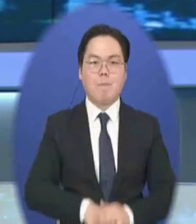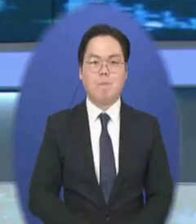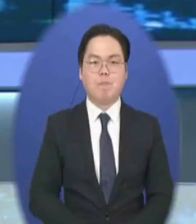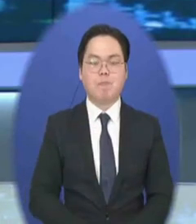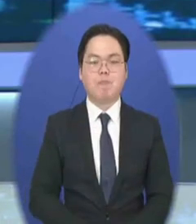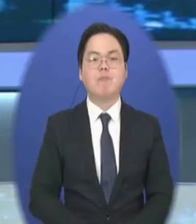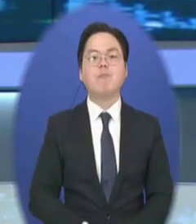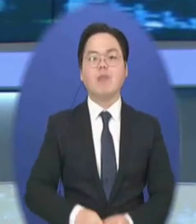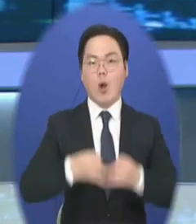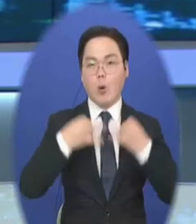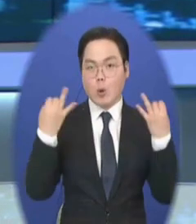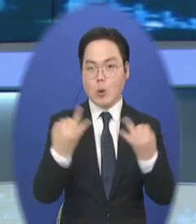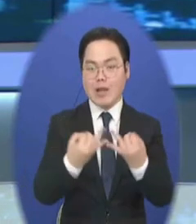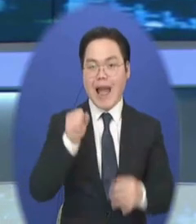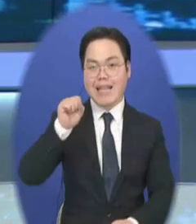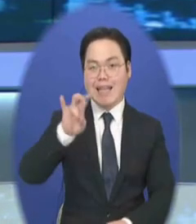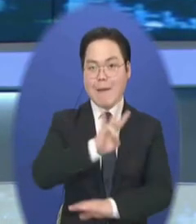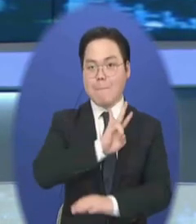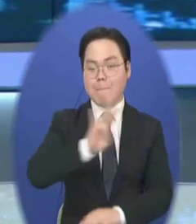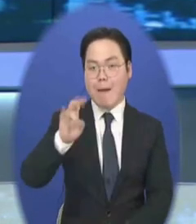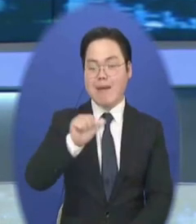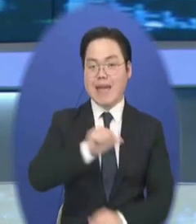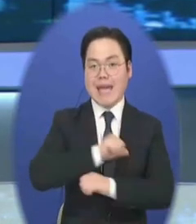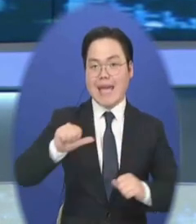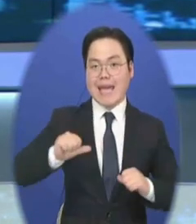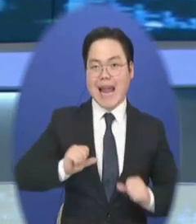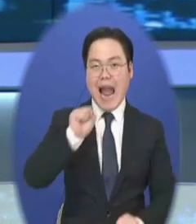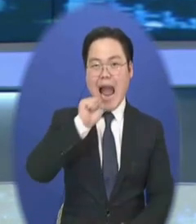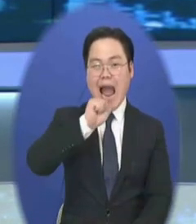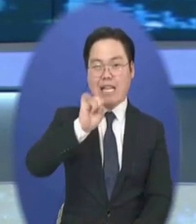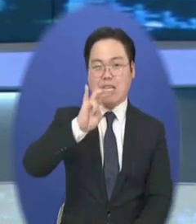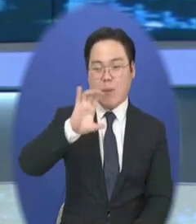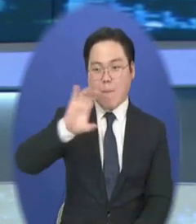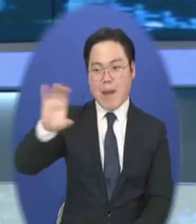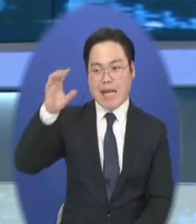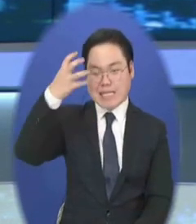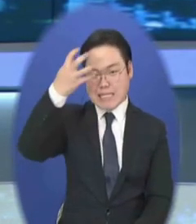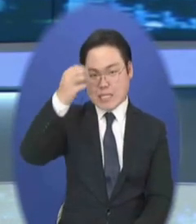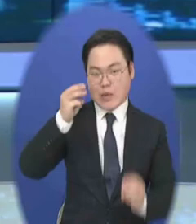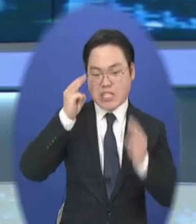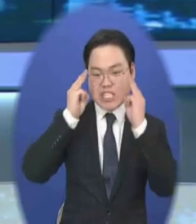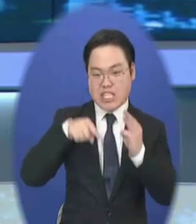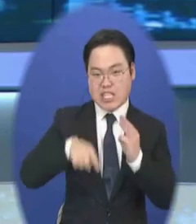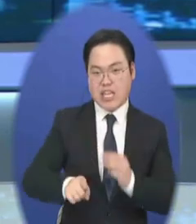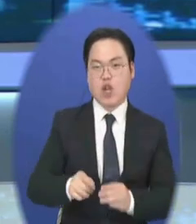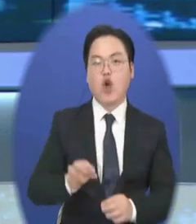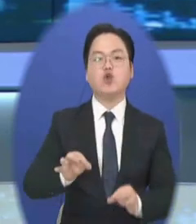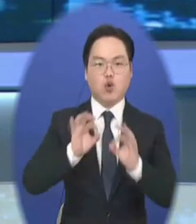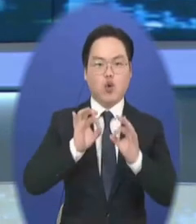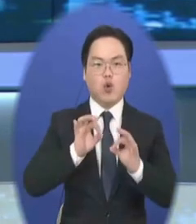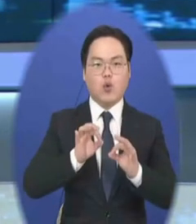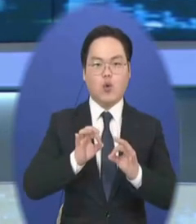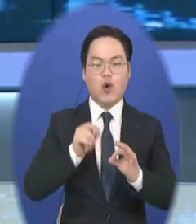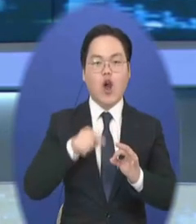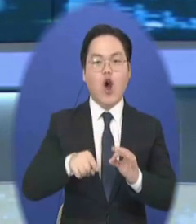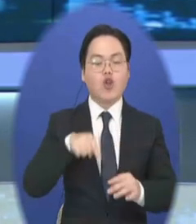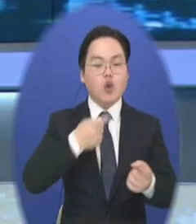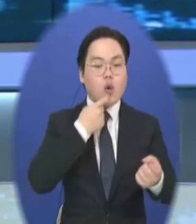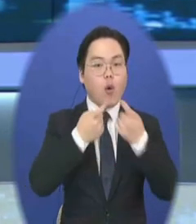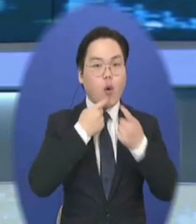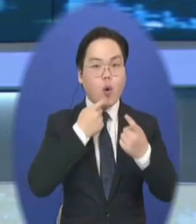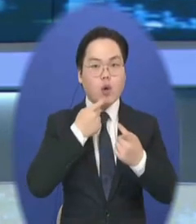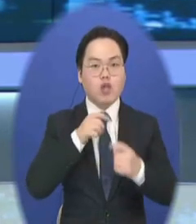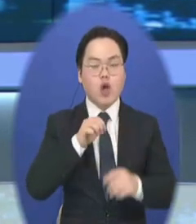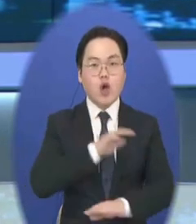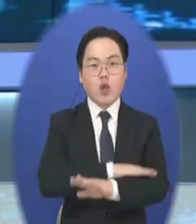Улсын хуралд гарцчилсан намын бүлэг иргэн аж ахуйн нэгжийг дэмжсэн засгийн газрын бодлого зөв шийдэл байсныг илэрхийлж байна. Тэд өнөөдөр хуралдсан энэ үеэр